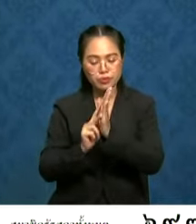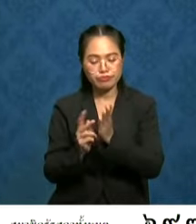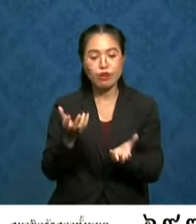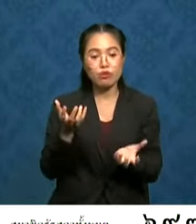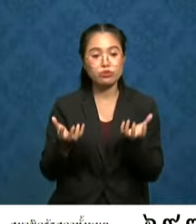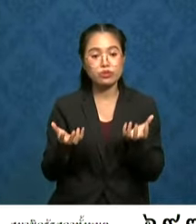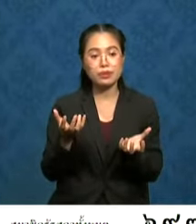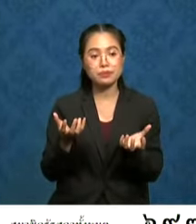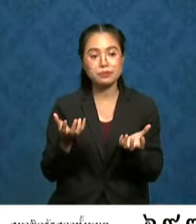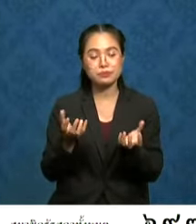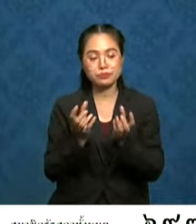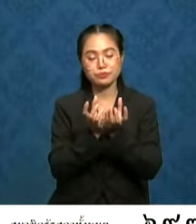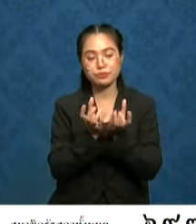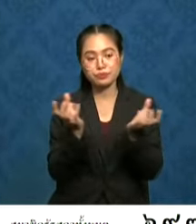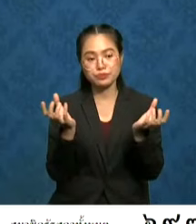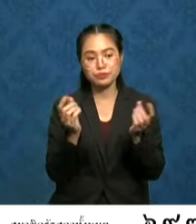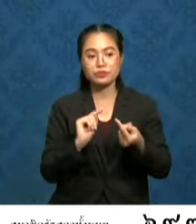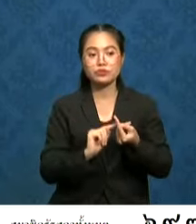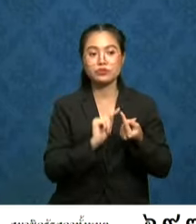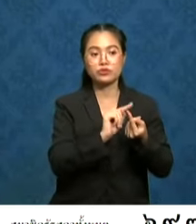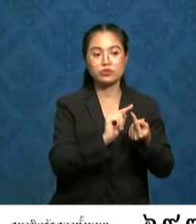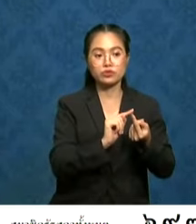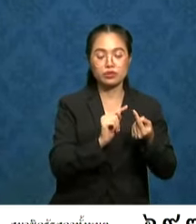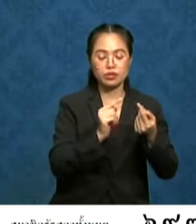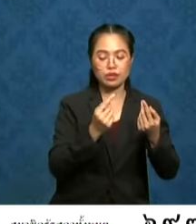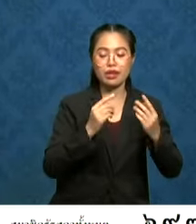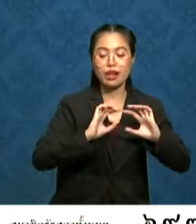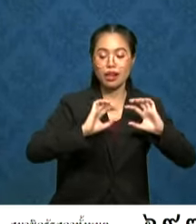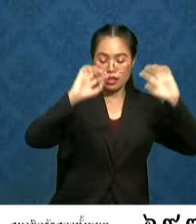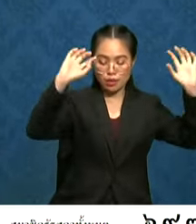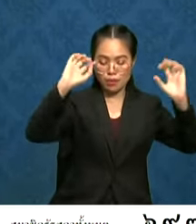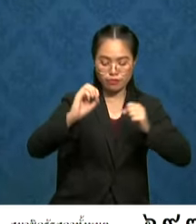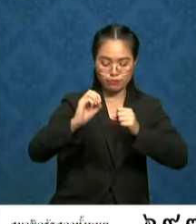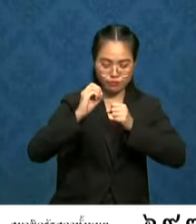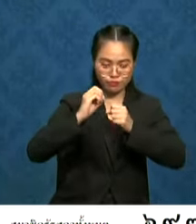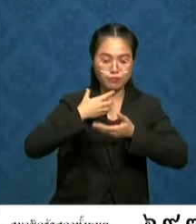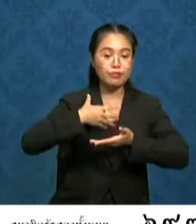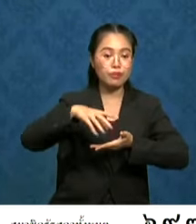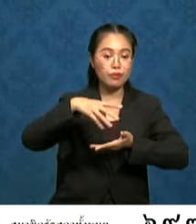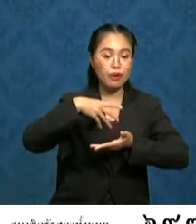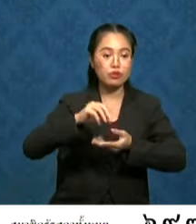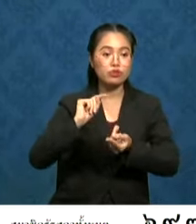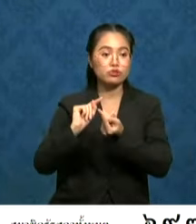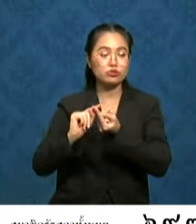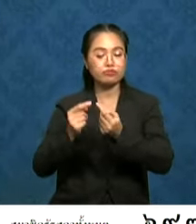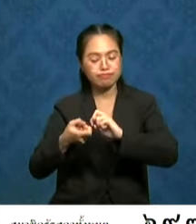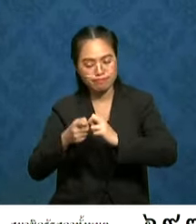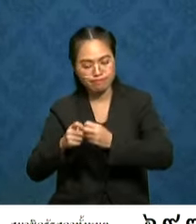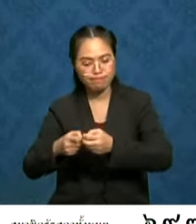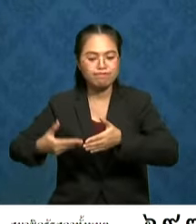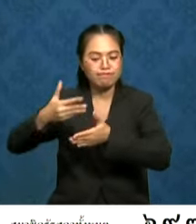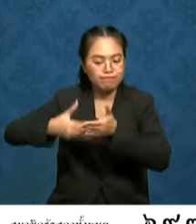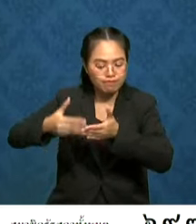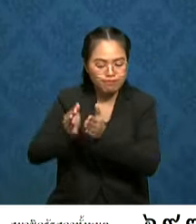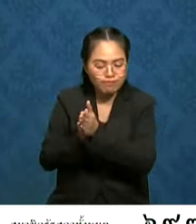ท่านประธานคะในคำแถลงนโยบายของรัฐบาลนี้เริ่มต้นด้วยการกล่าวถึงความท้าทายที่ประเทศไทยก